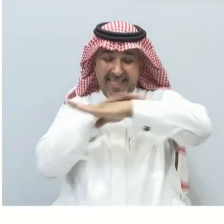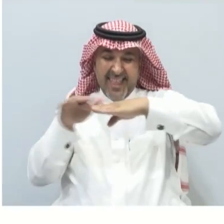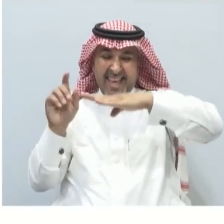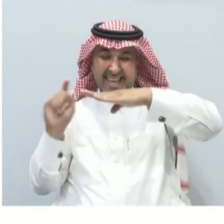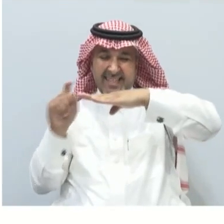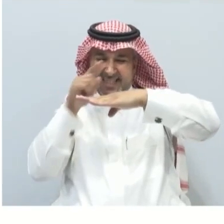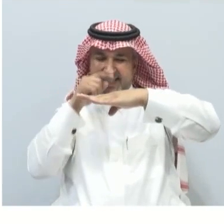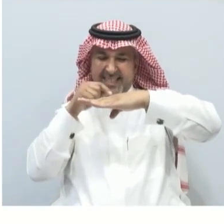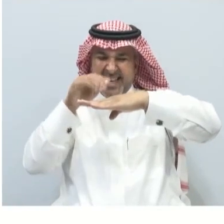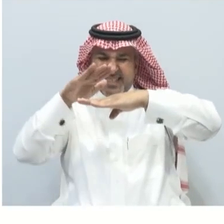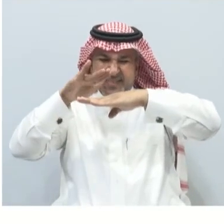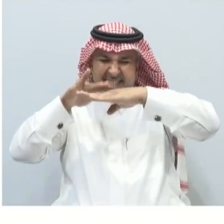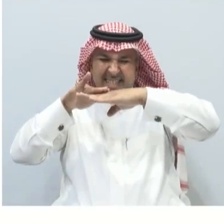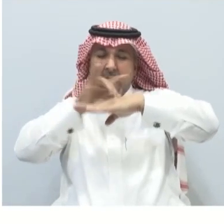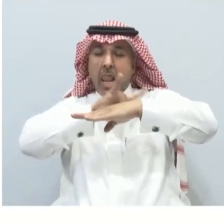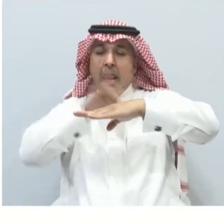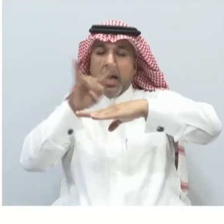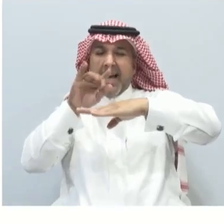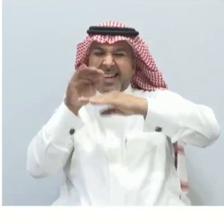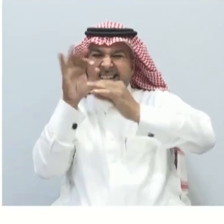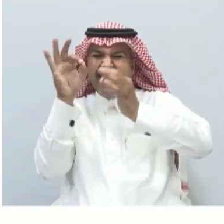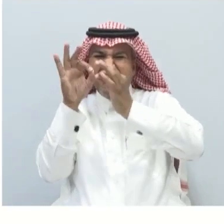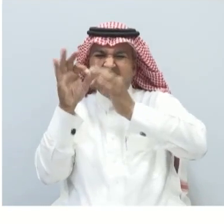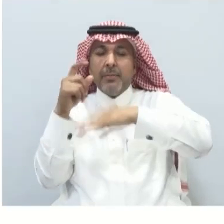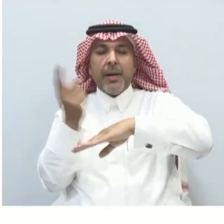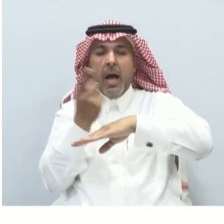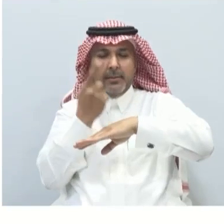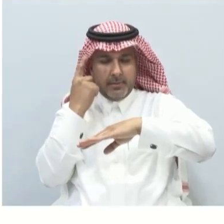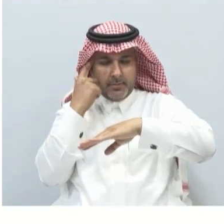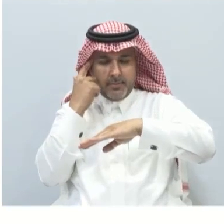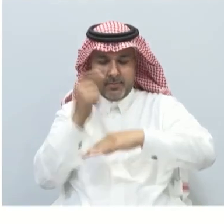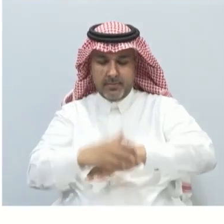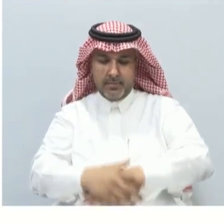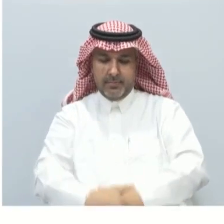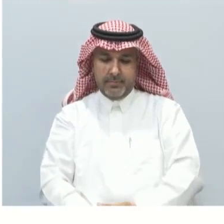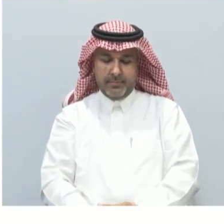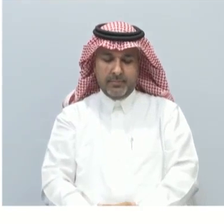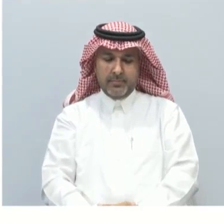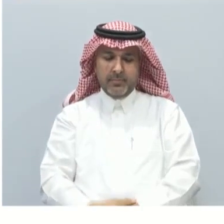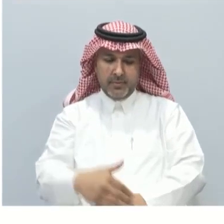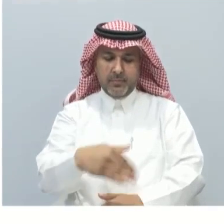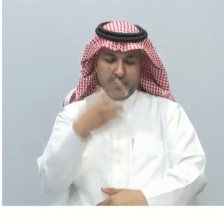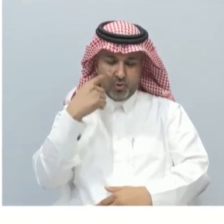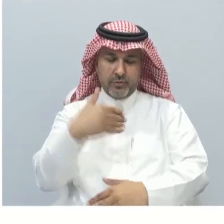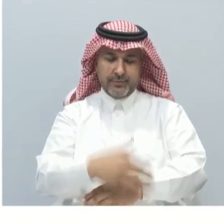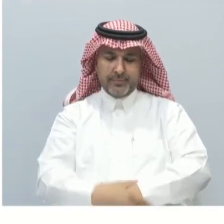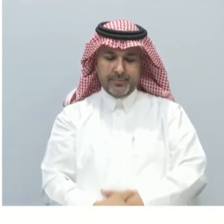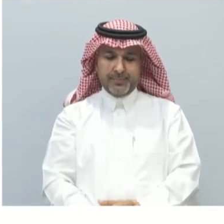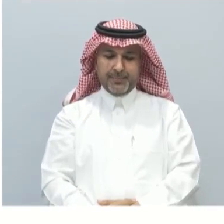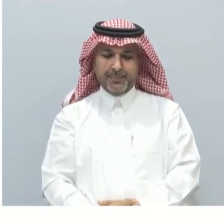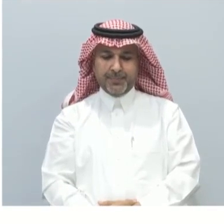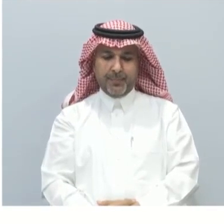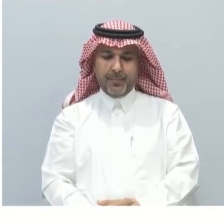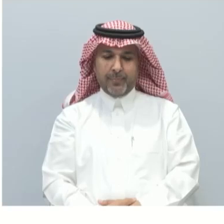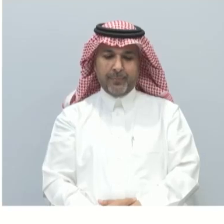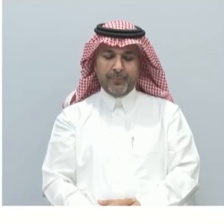عند العدد واحد هذه الخصائص مهمه جدا حقيقه وسنستفيد منها اليوم في تحديد المجال والمدى لو كانت الداله